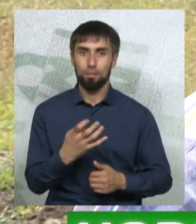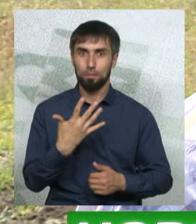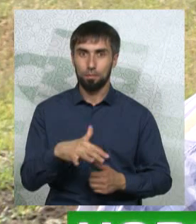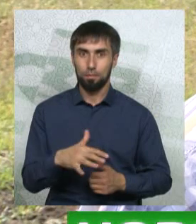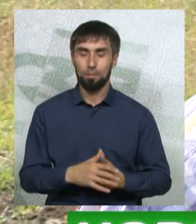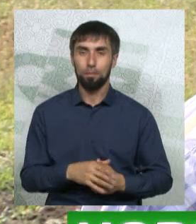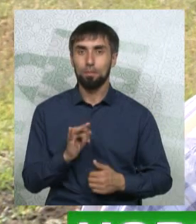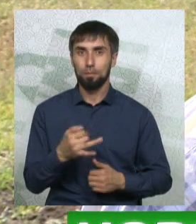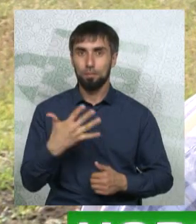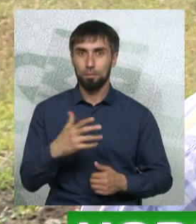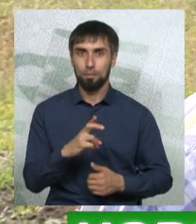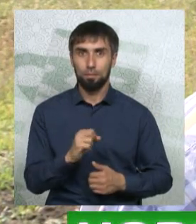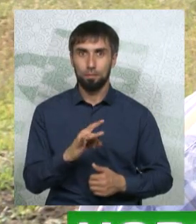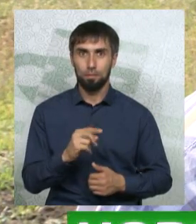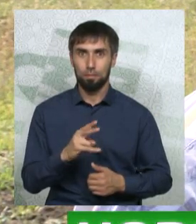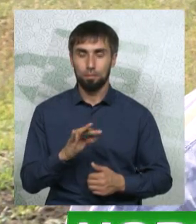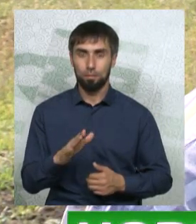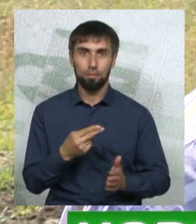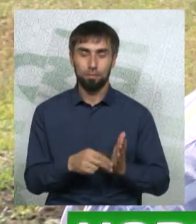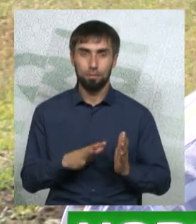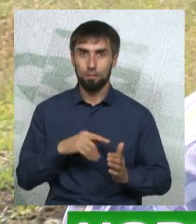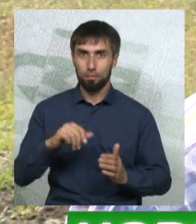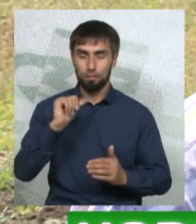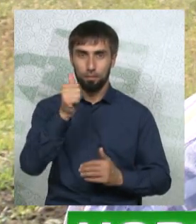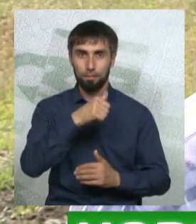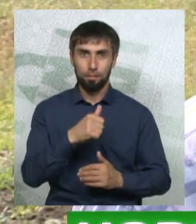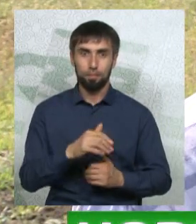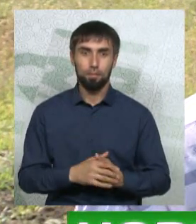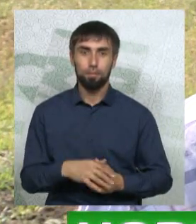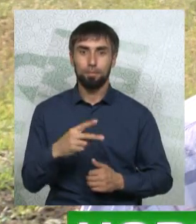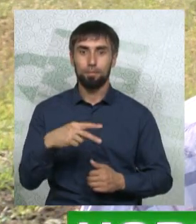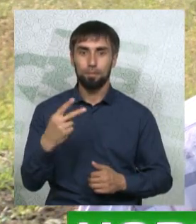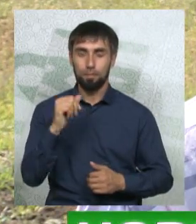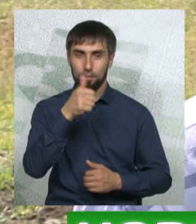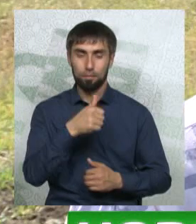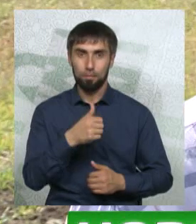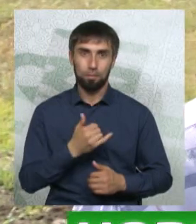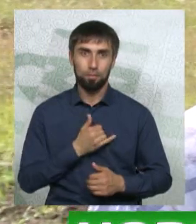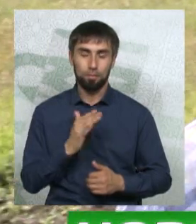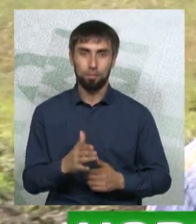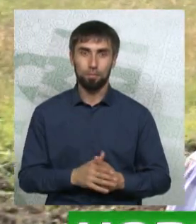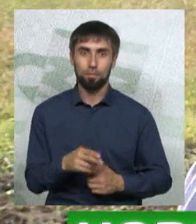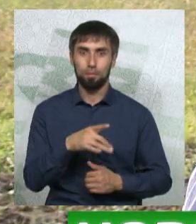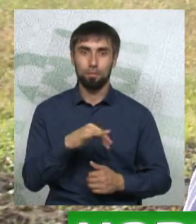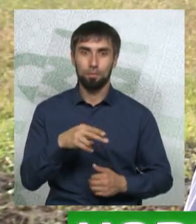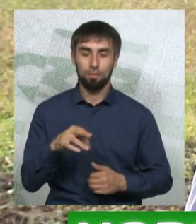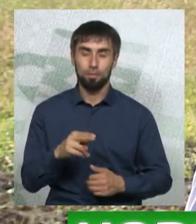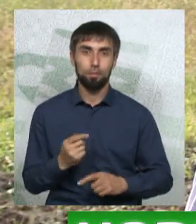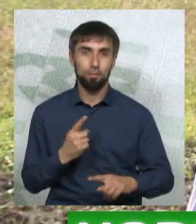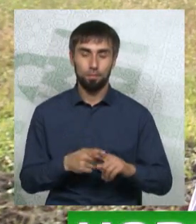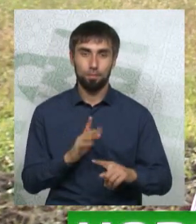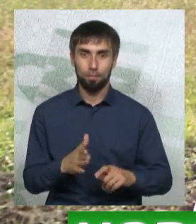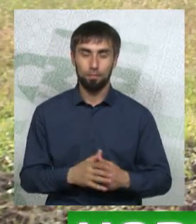450 ярок и 50 баранчиков закупили. Вот в этом году, в 2022 году мы обещали, у нас будет проплод. А вот этом,